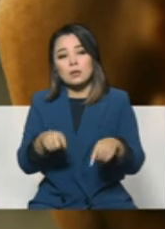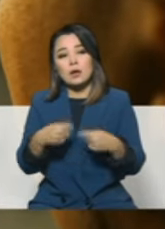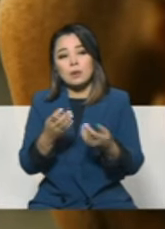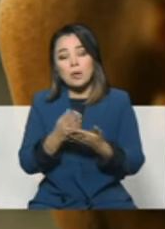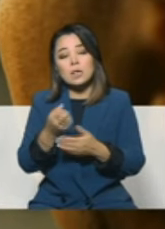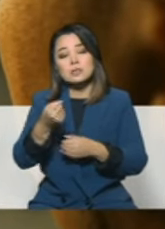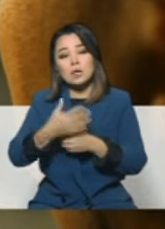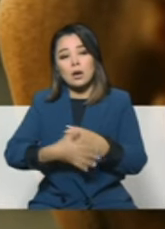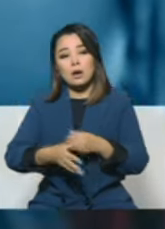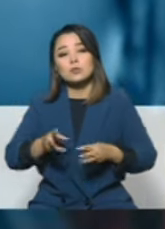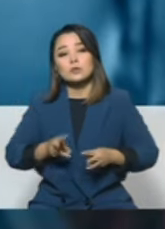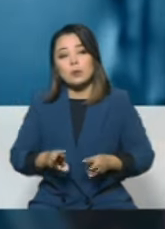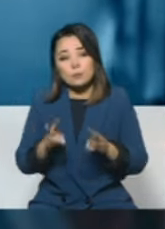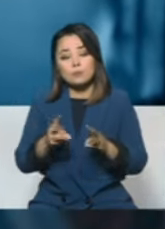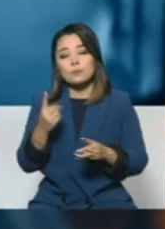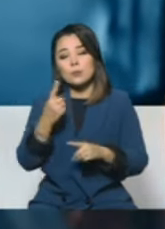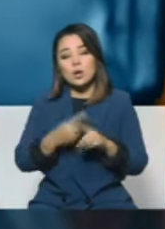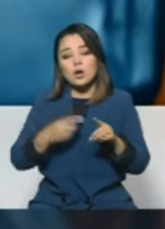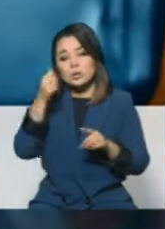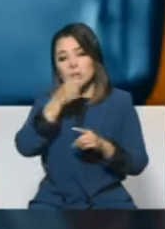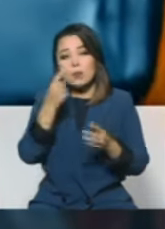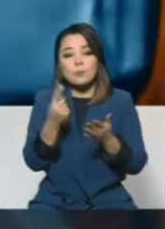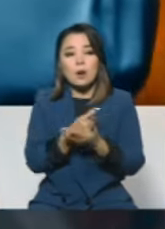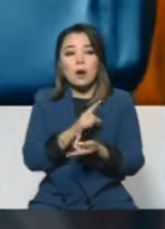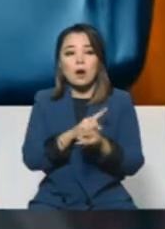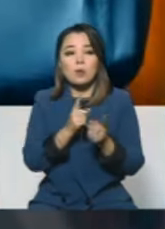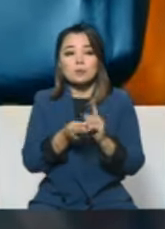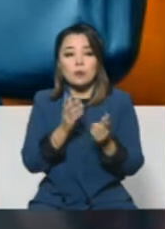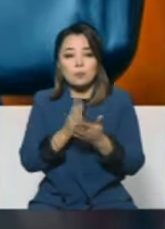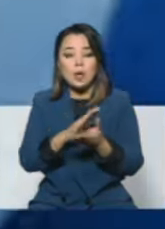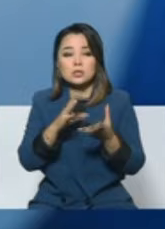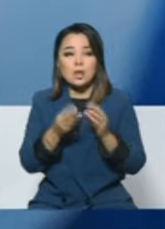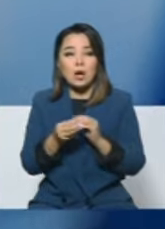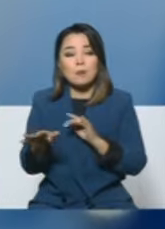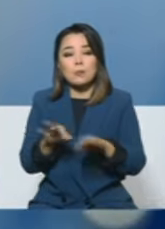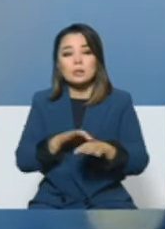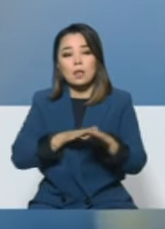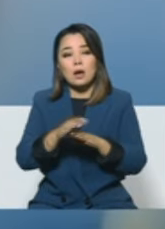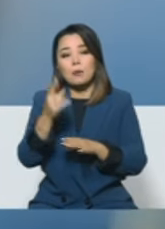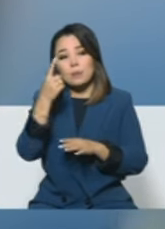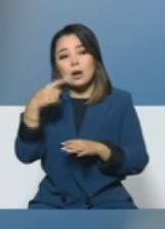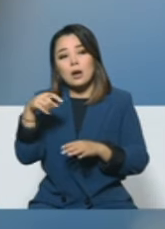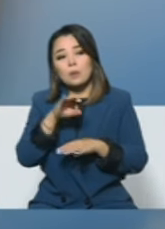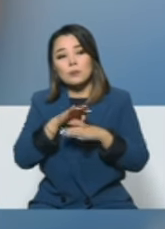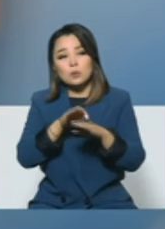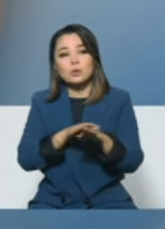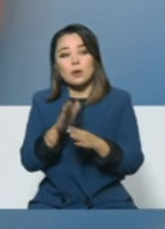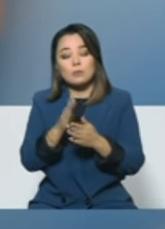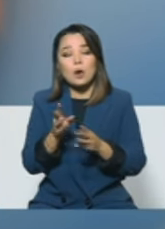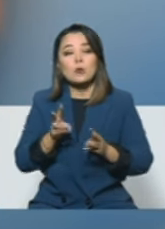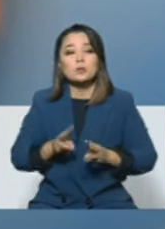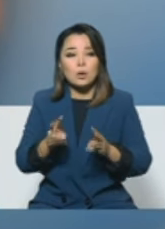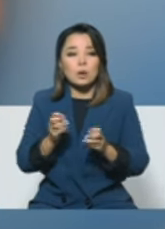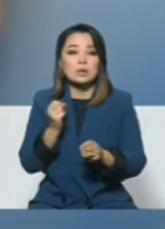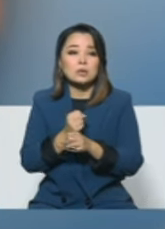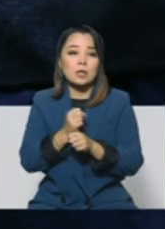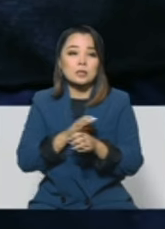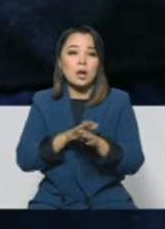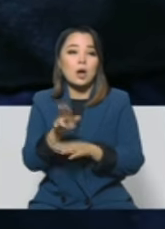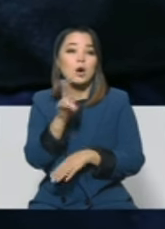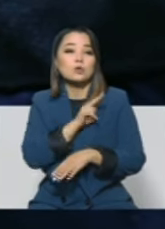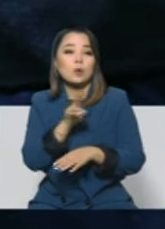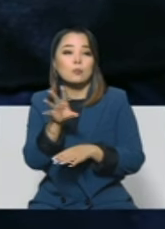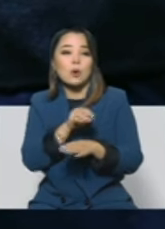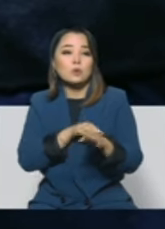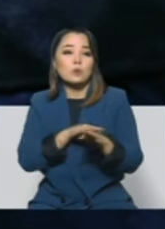Ал станциядағы отын 1,5 жылда бір рет ауыстырылады және жалпы процесс 1 аптаға созылады. Отын құю үшін реакторлардың жұмысы